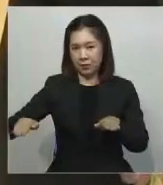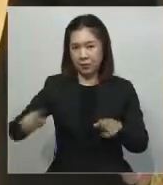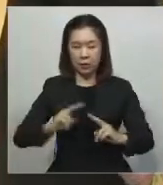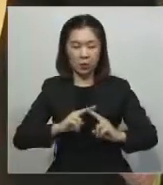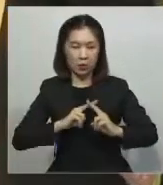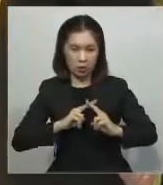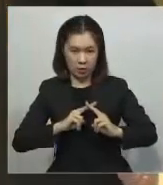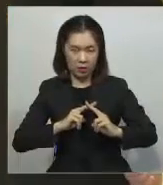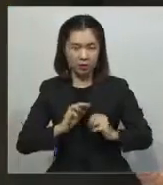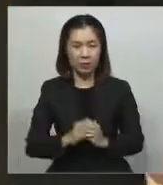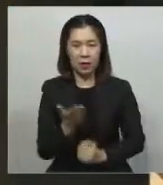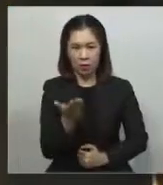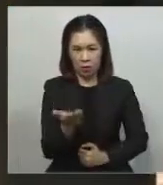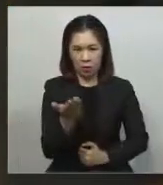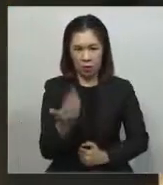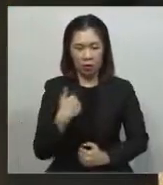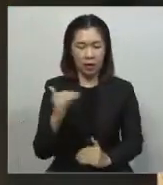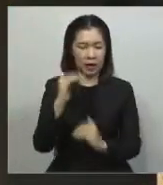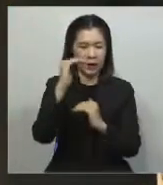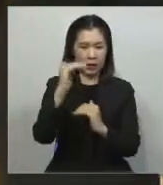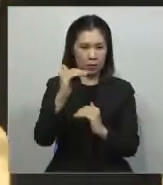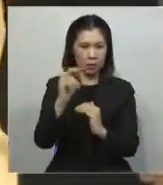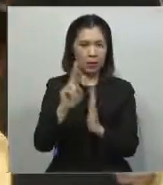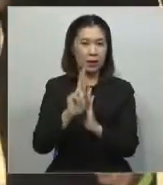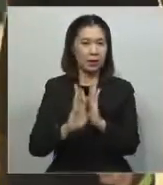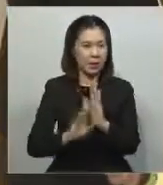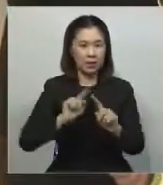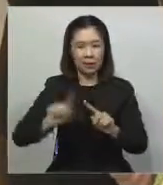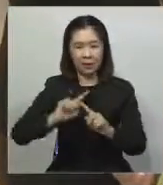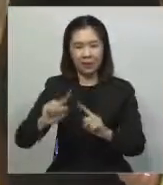วนั้นไปจอดก็ขอให้ประชาชนทำตามที่กำหนดนะคะเพื่อความเป็นระเบียบเรียบร้อยค่ะ